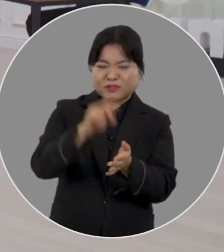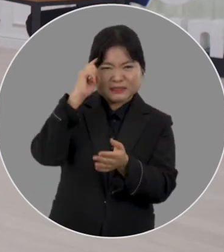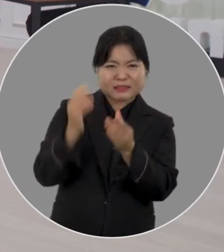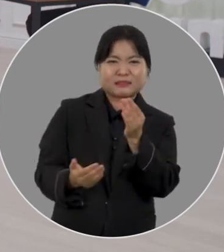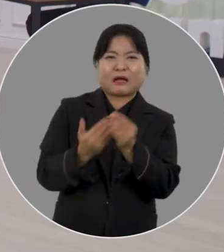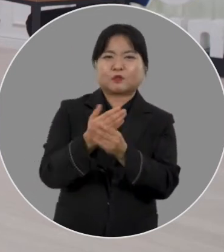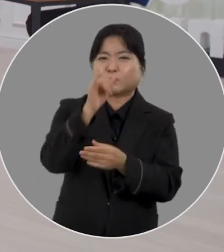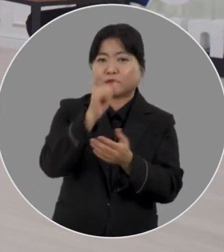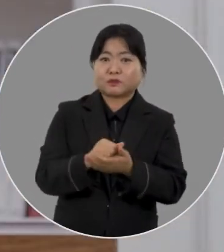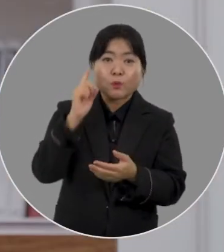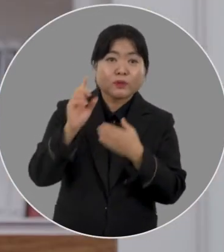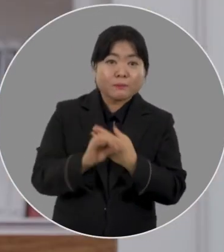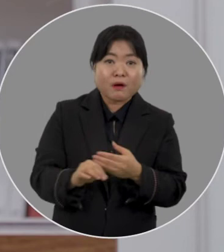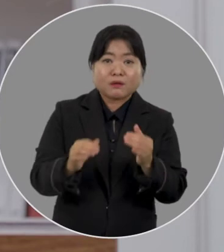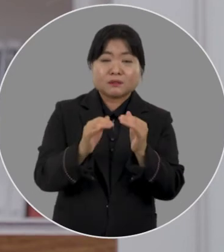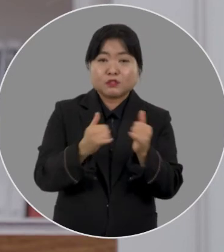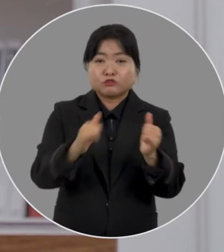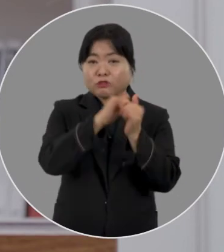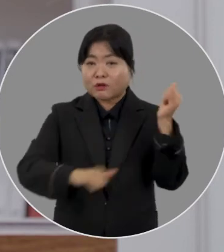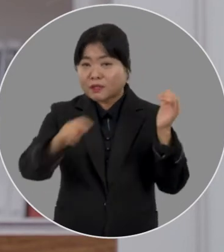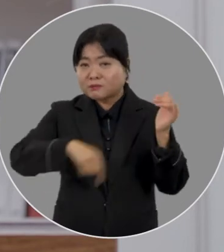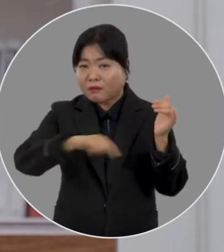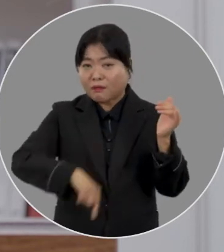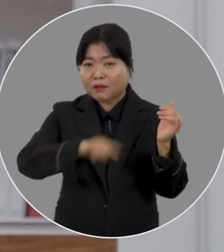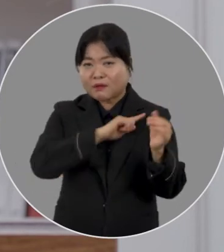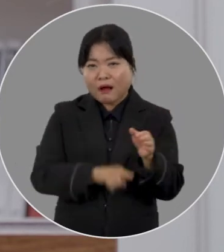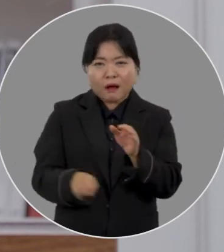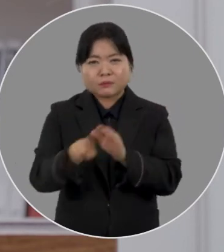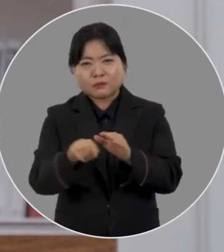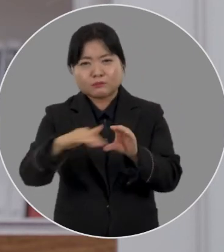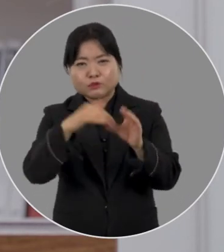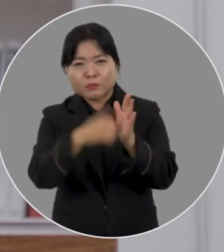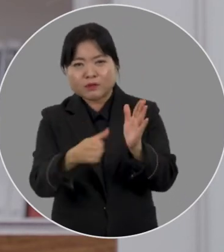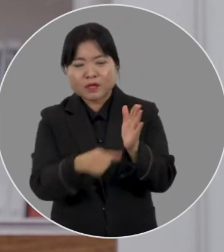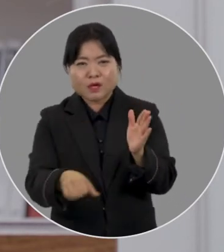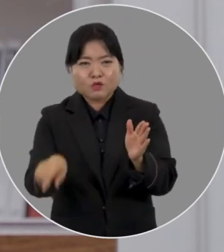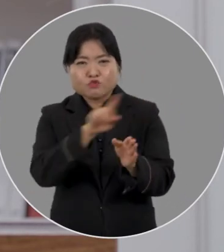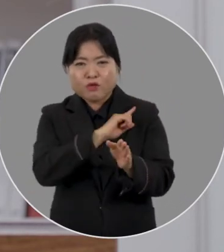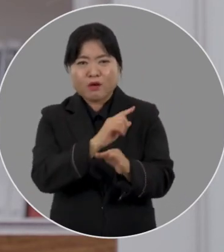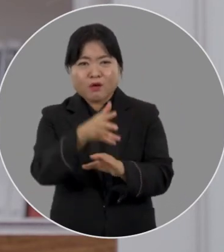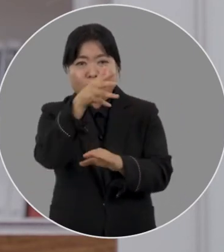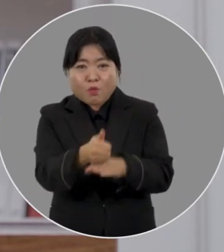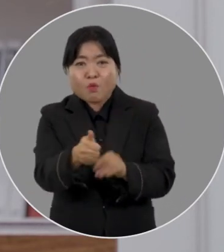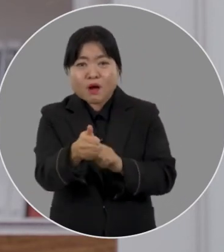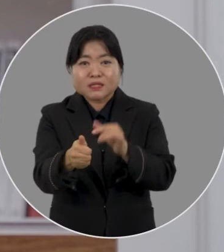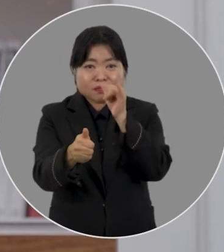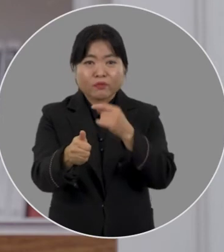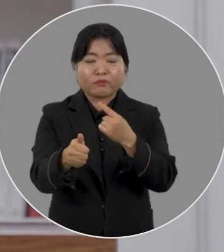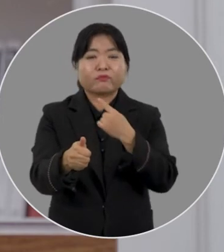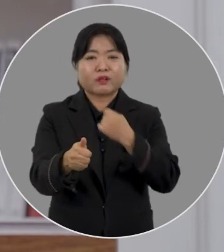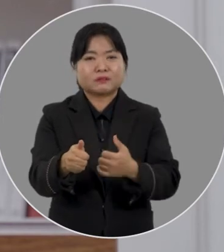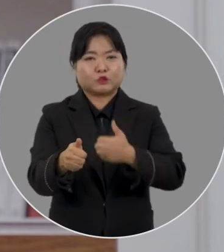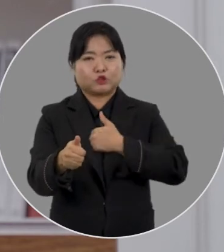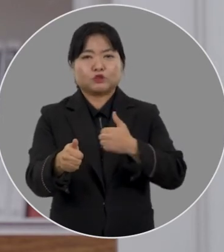싹 텄어요. 왜냐하면 인류 역사에서 가장 앞선 문명의 최정상에 서 있다고 자부했던